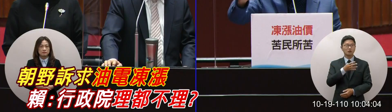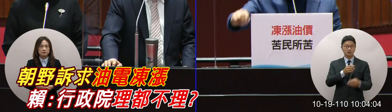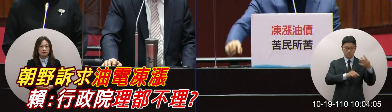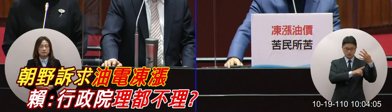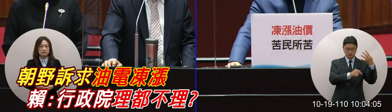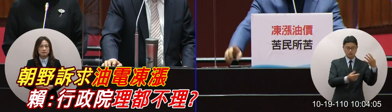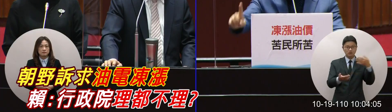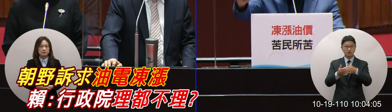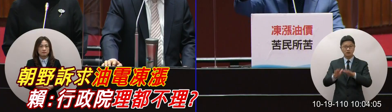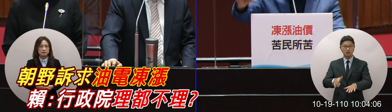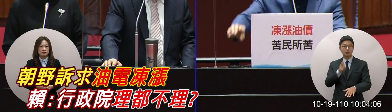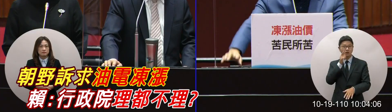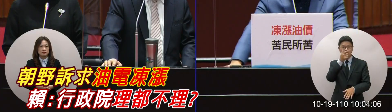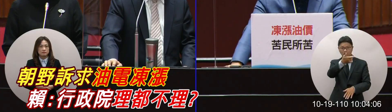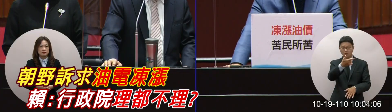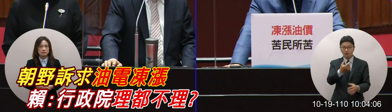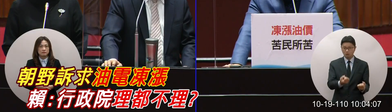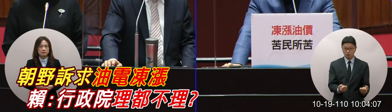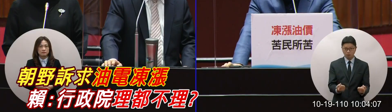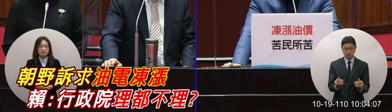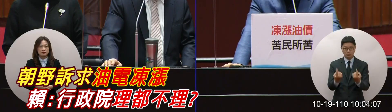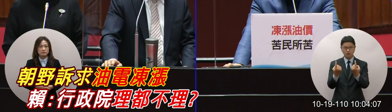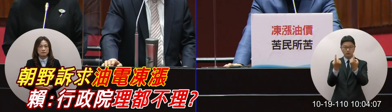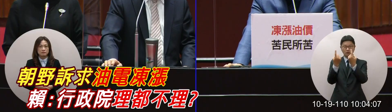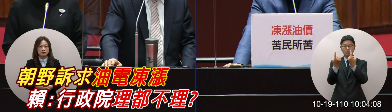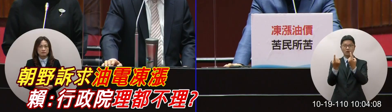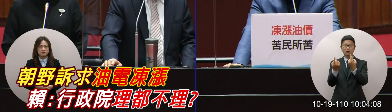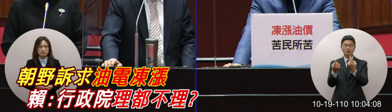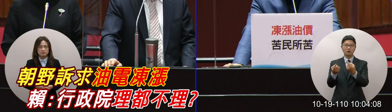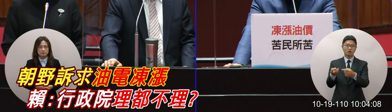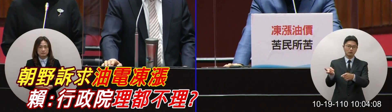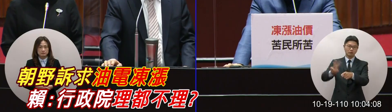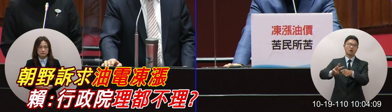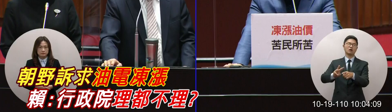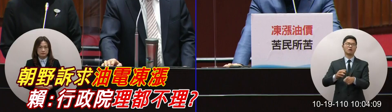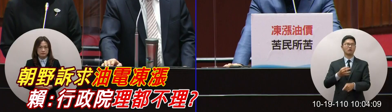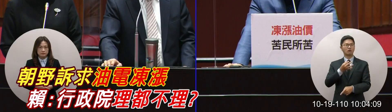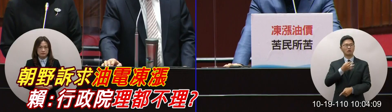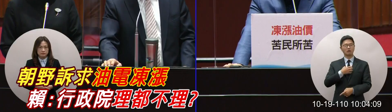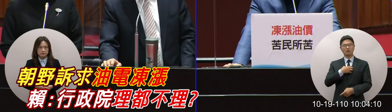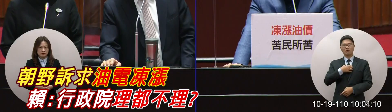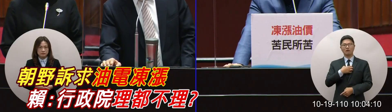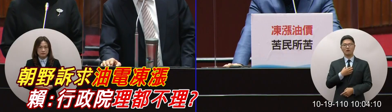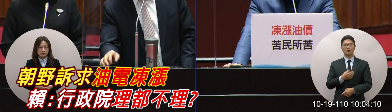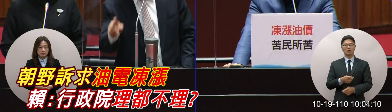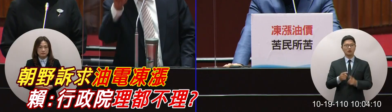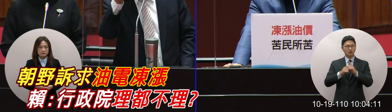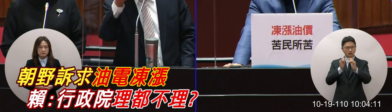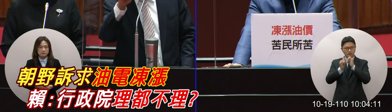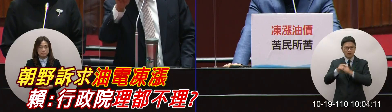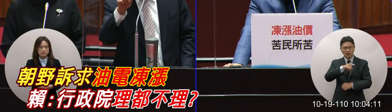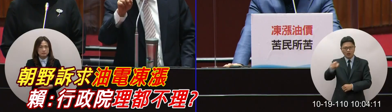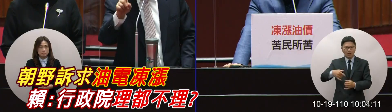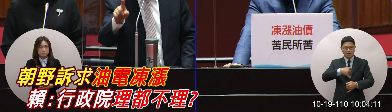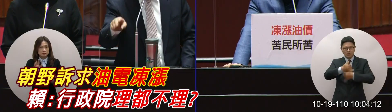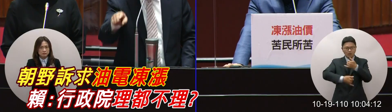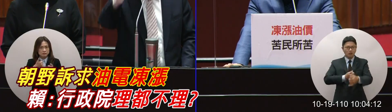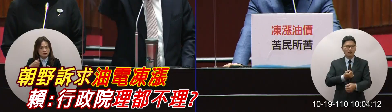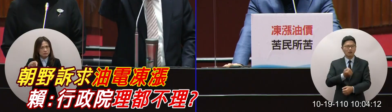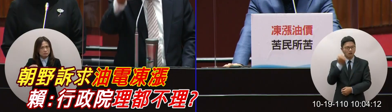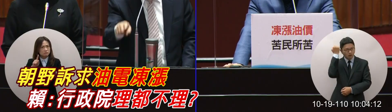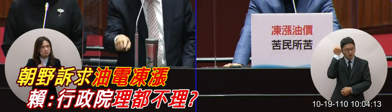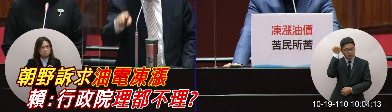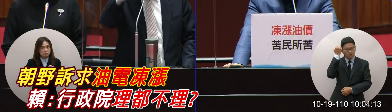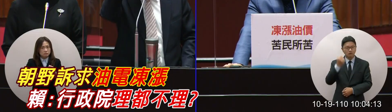足了增加一倍了，老百姓真的很日子不好过了。 委员应该不是这样，